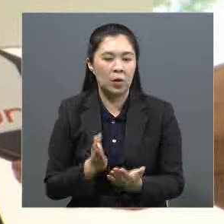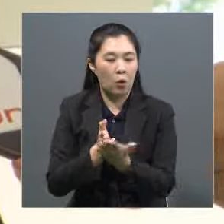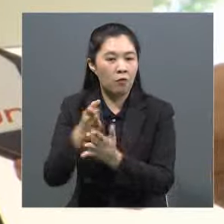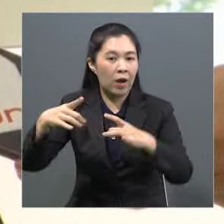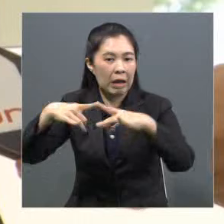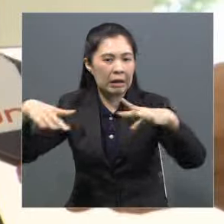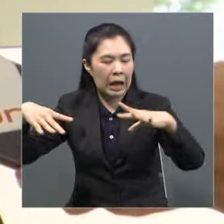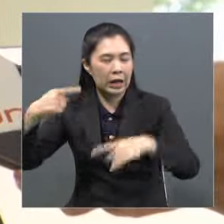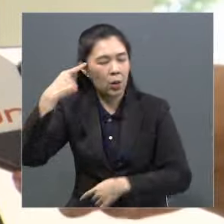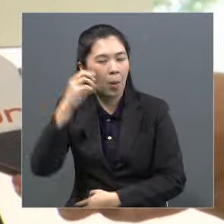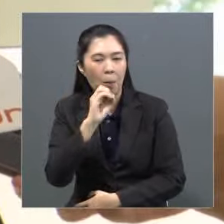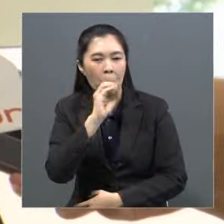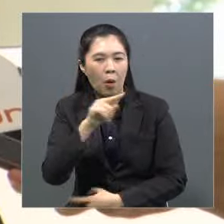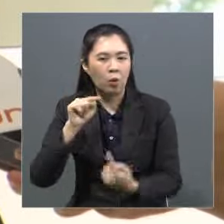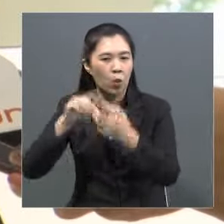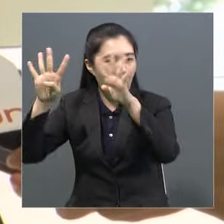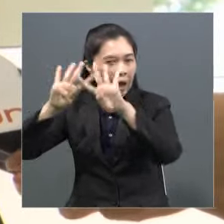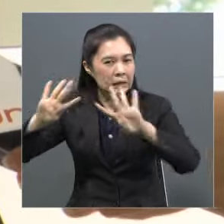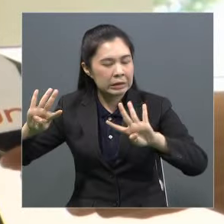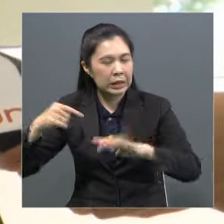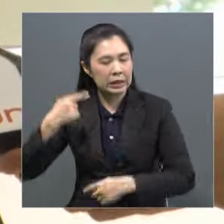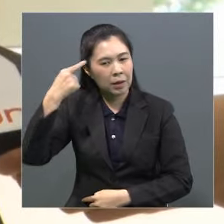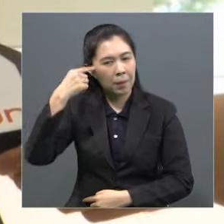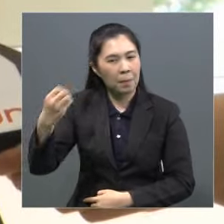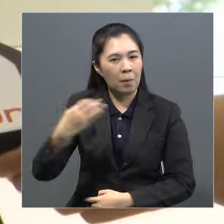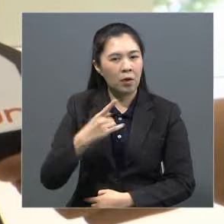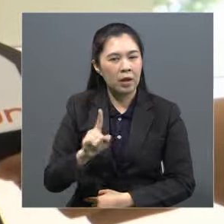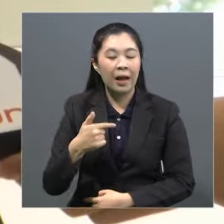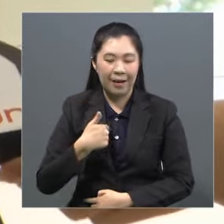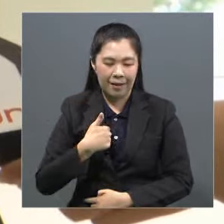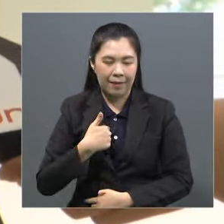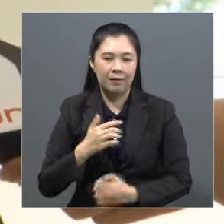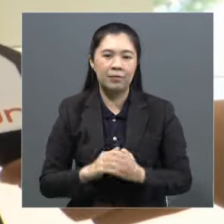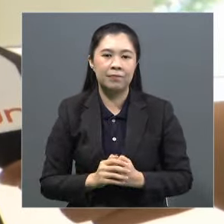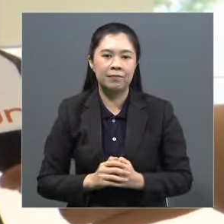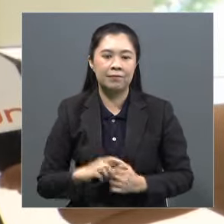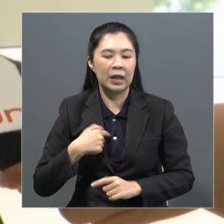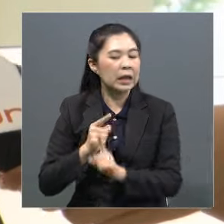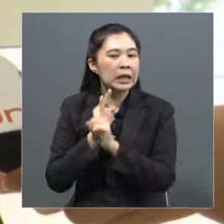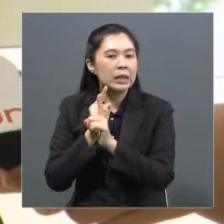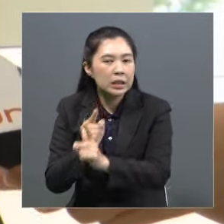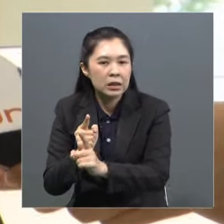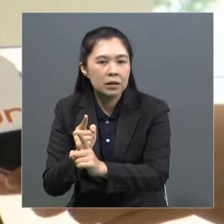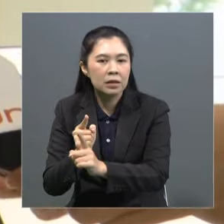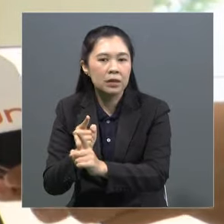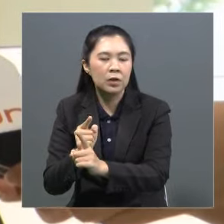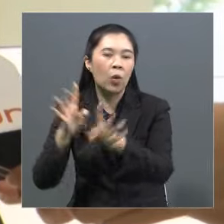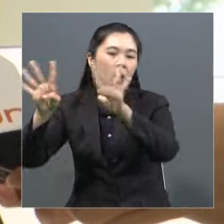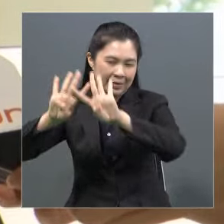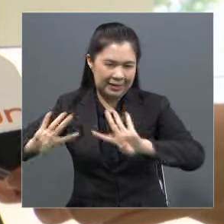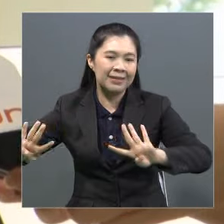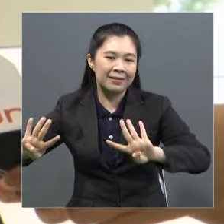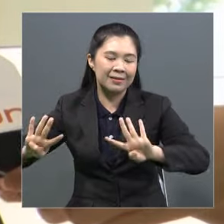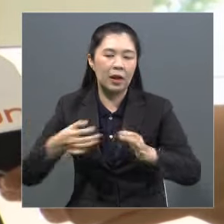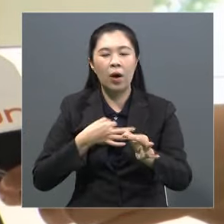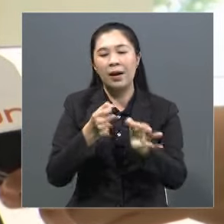ว่าอยู่ข้างฝ่ายทหาร ก็อย่างที่บอกไม่หรอกเราอธิบายกับต่างชาติได้ว่าเรายึดกรอบอาเซียน